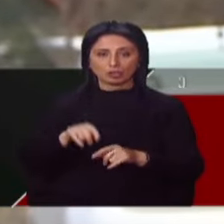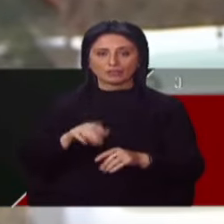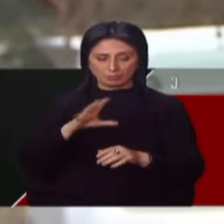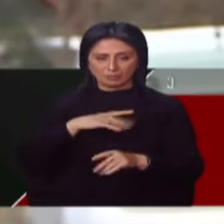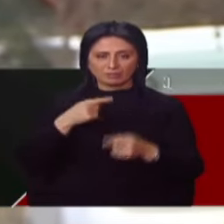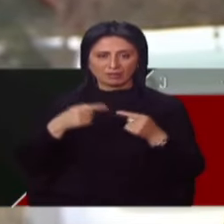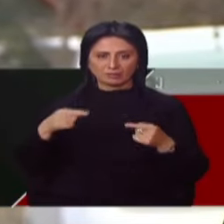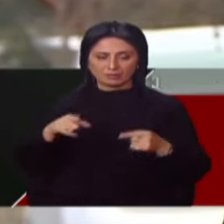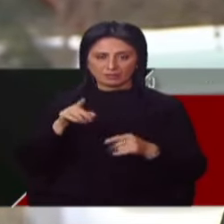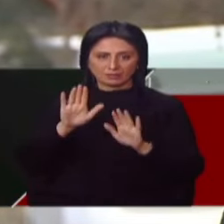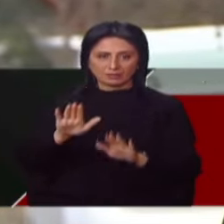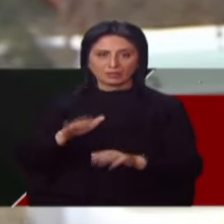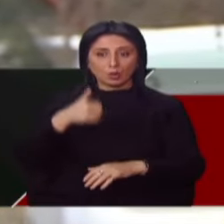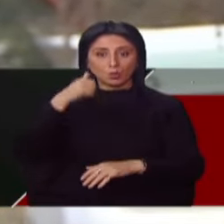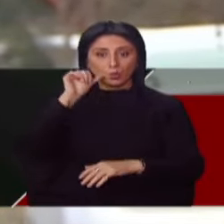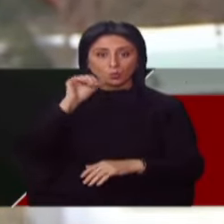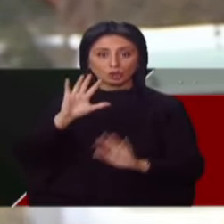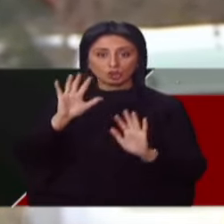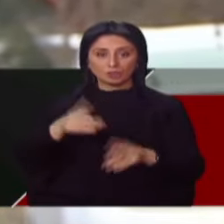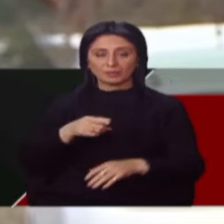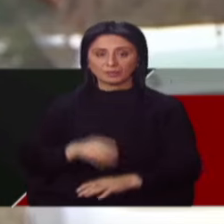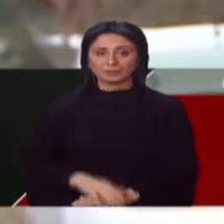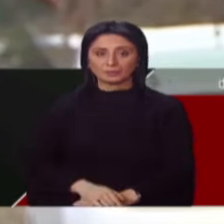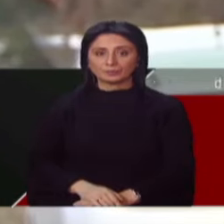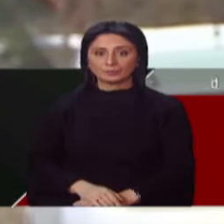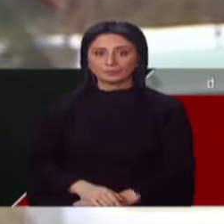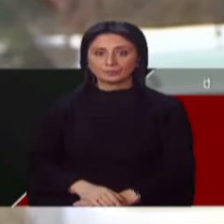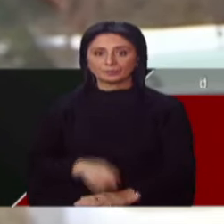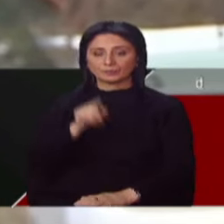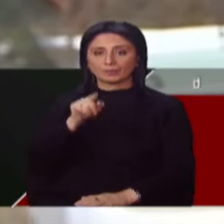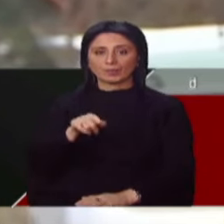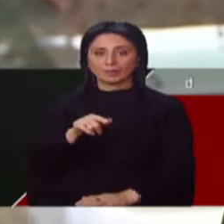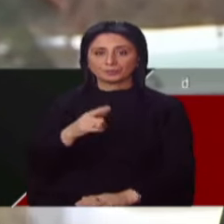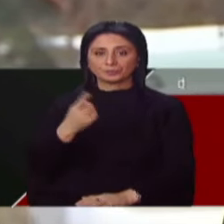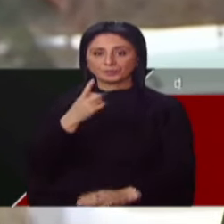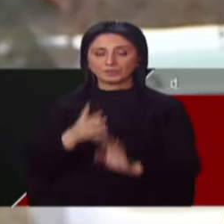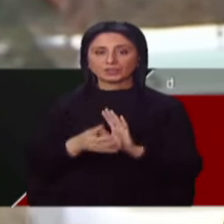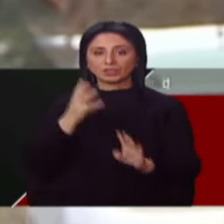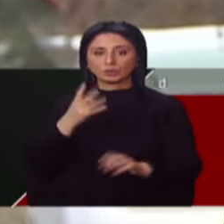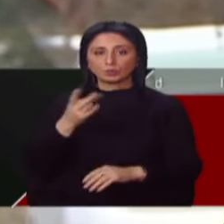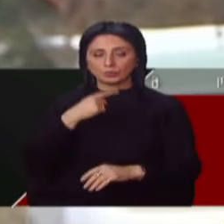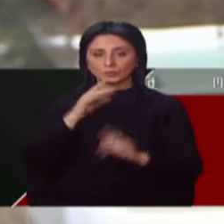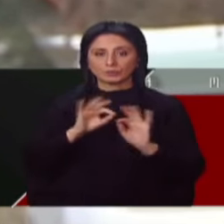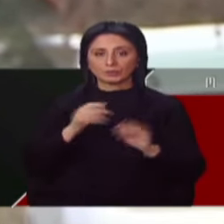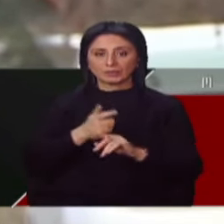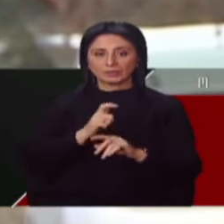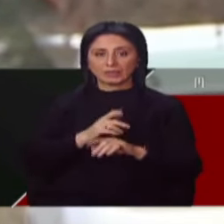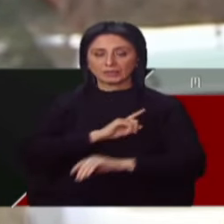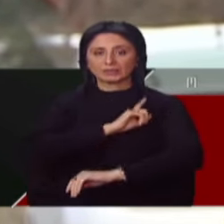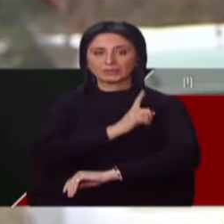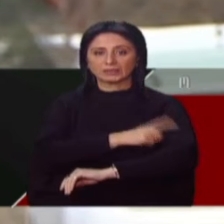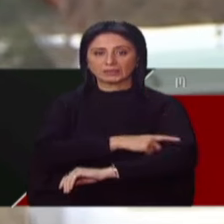შეეხება გუშინდელ შემთხვევას, აქ პირველ რიგში უნდა აღვნიშნოთ ძალიან